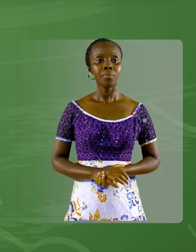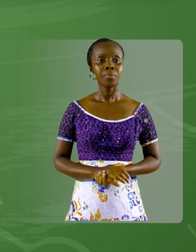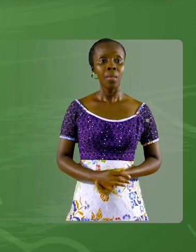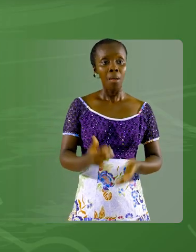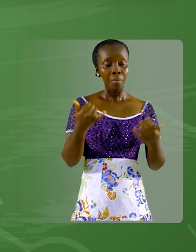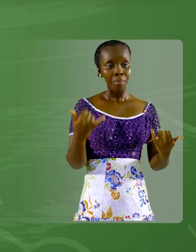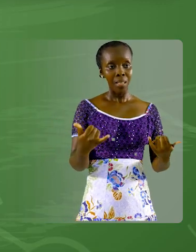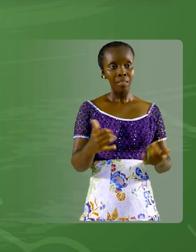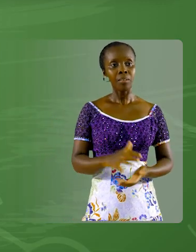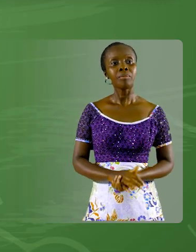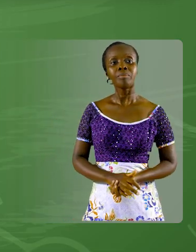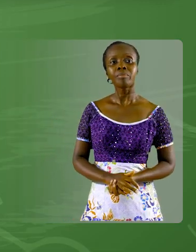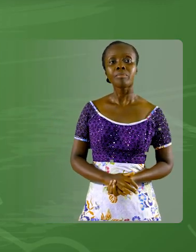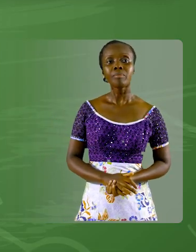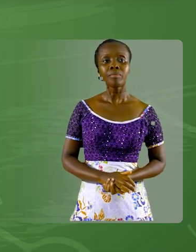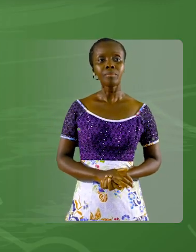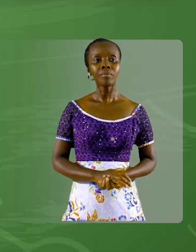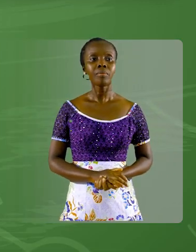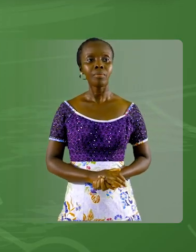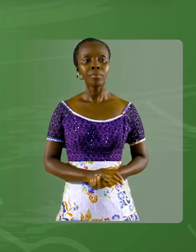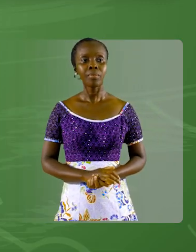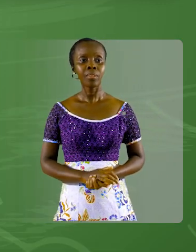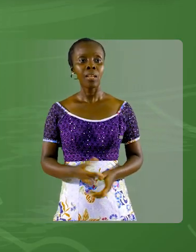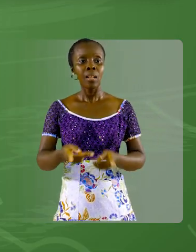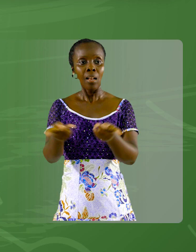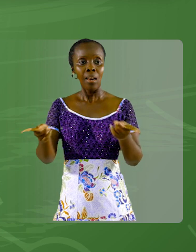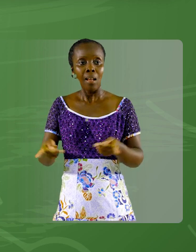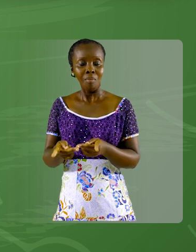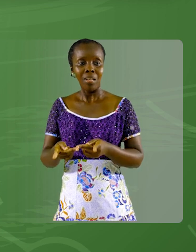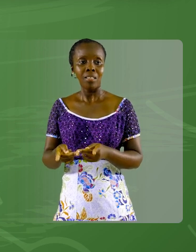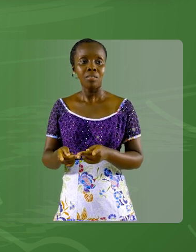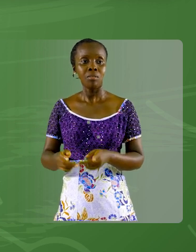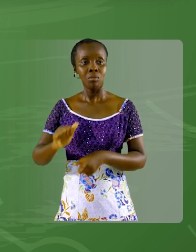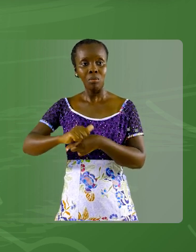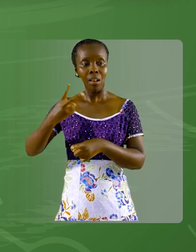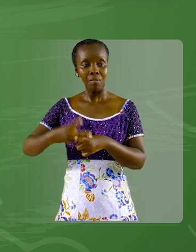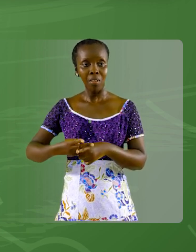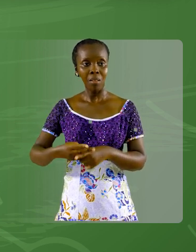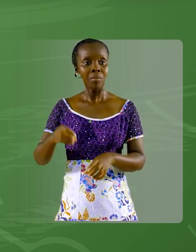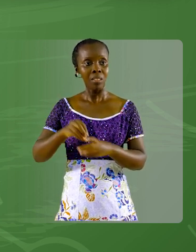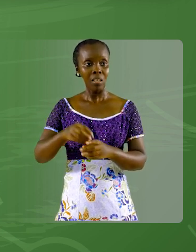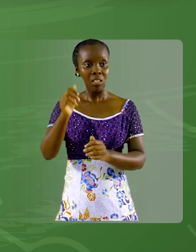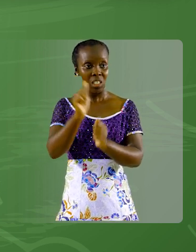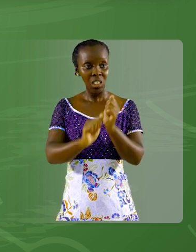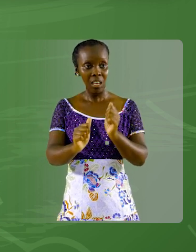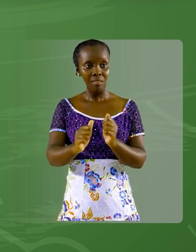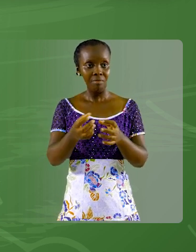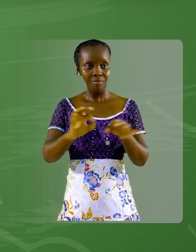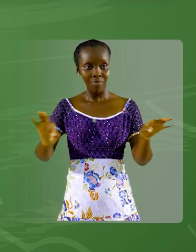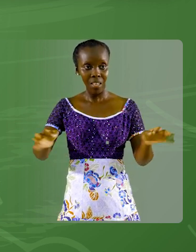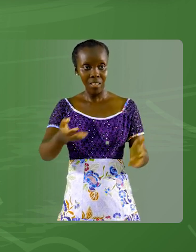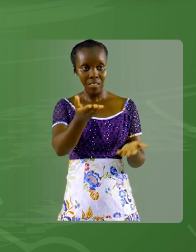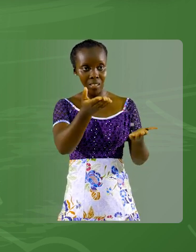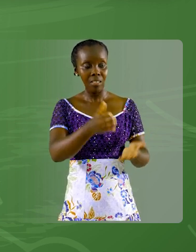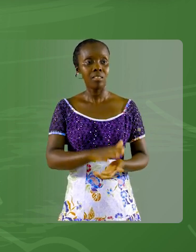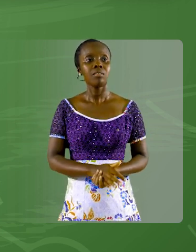Considérons la place de l'adverbe dans chacune des phrases du